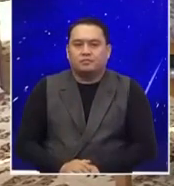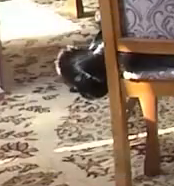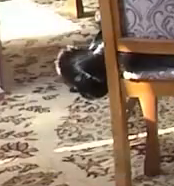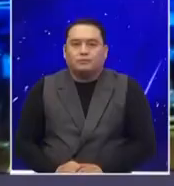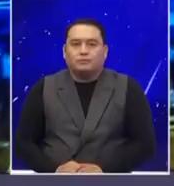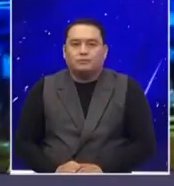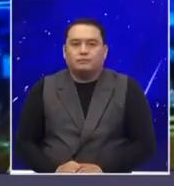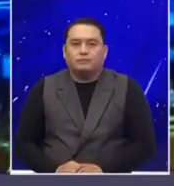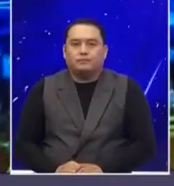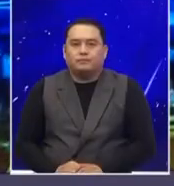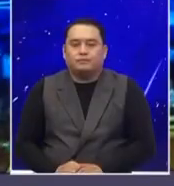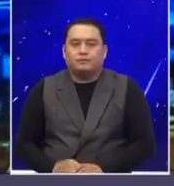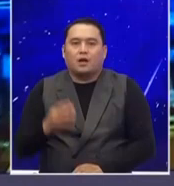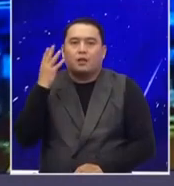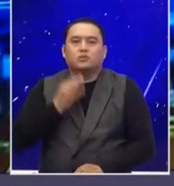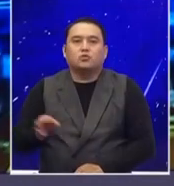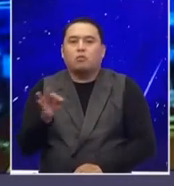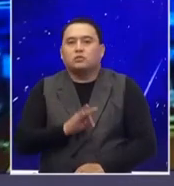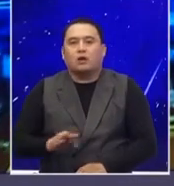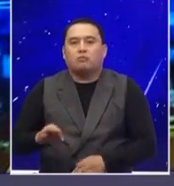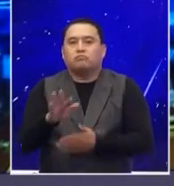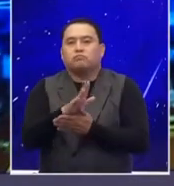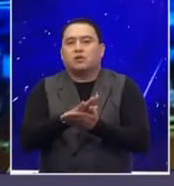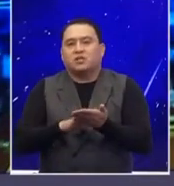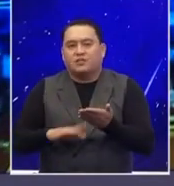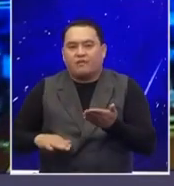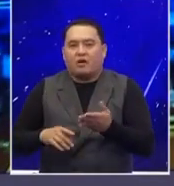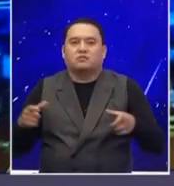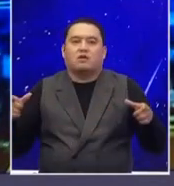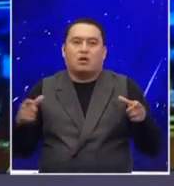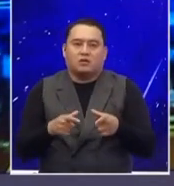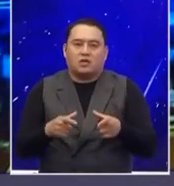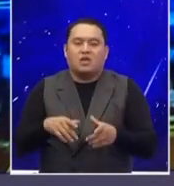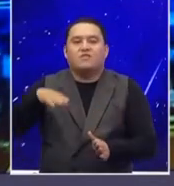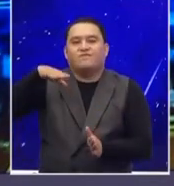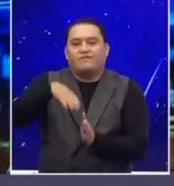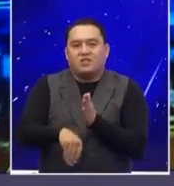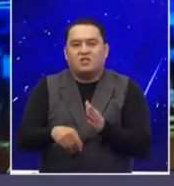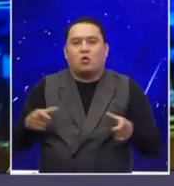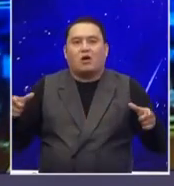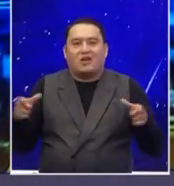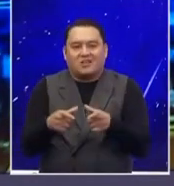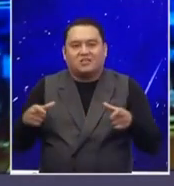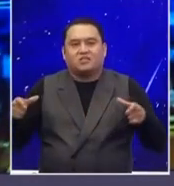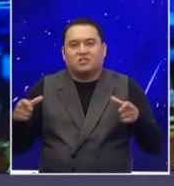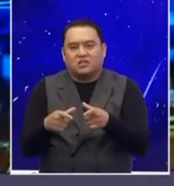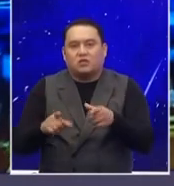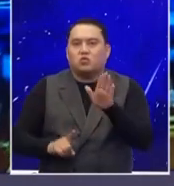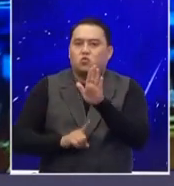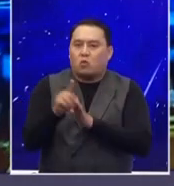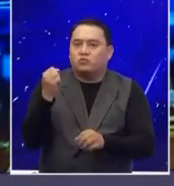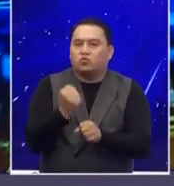ЖТСУ. В Алматинской области продлен режим карантина и введены некоторые ограничительные меры. Согласно